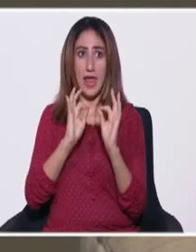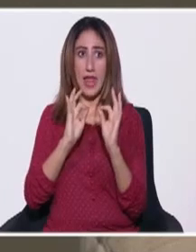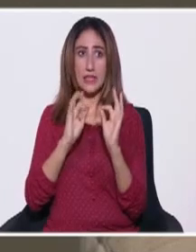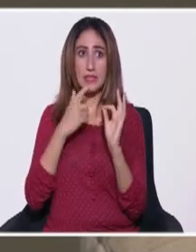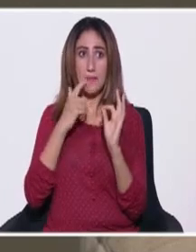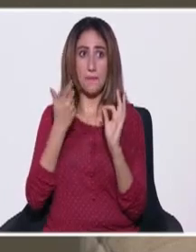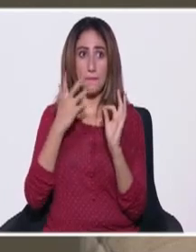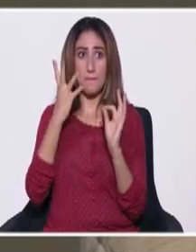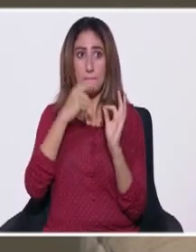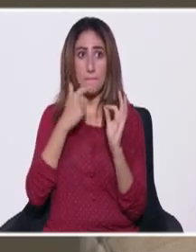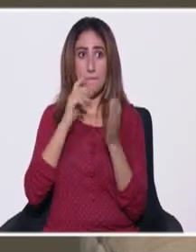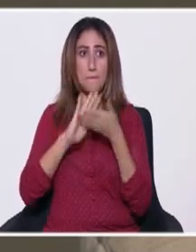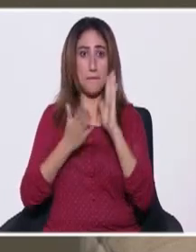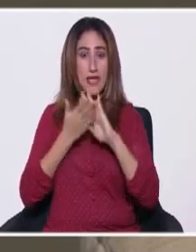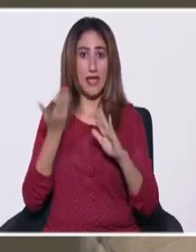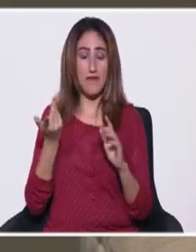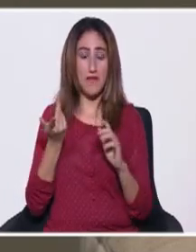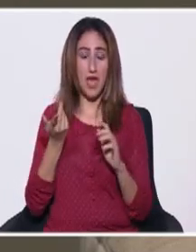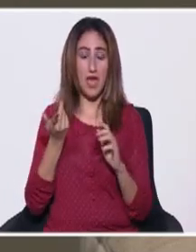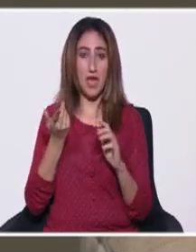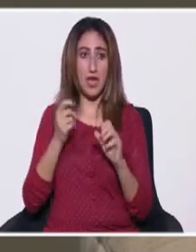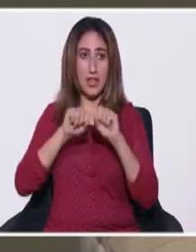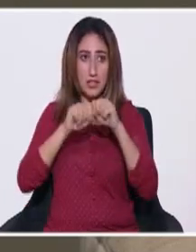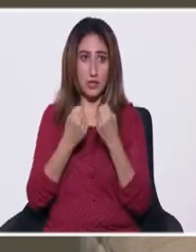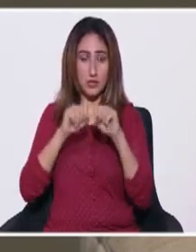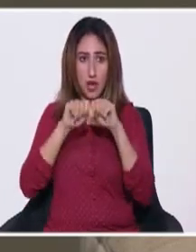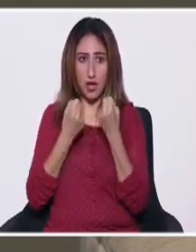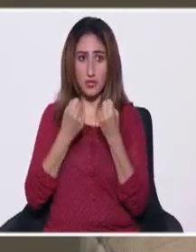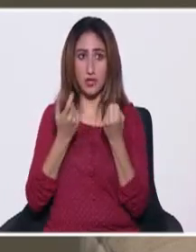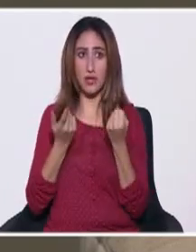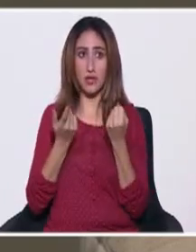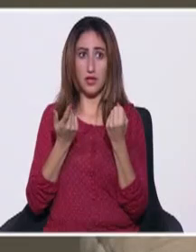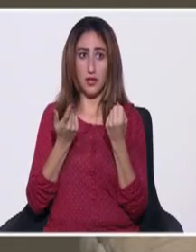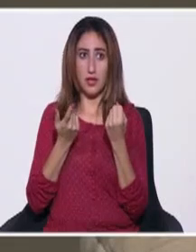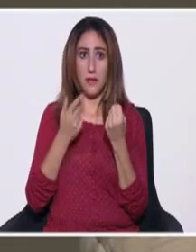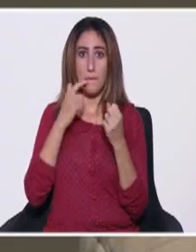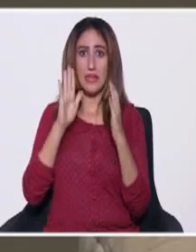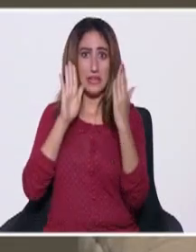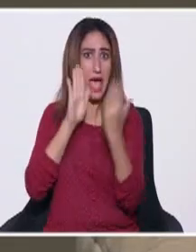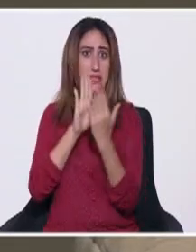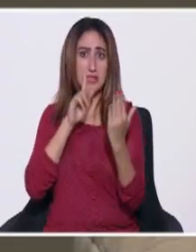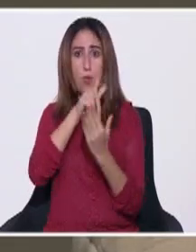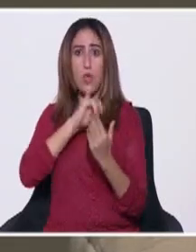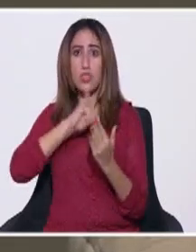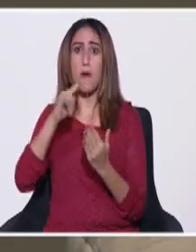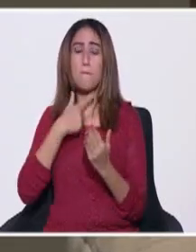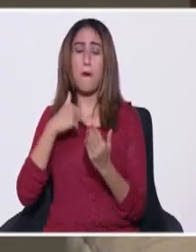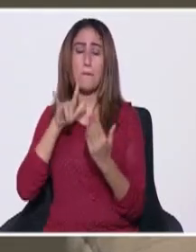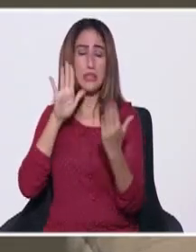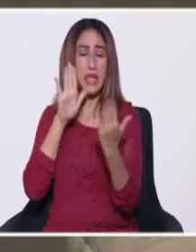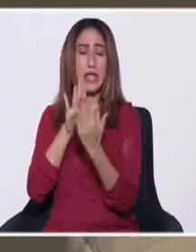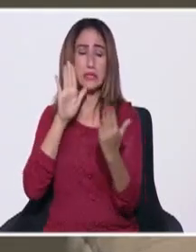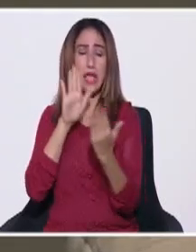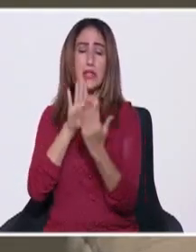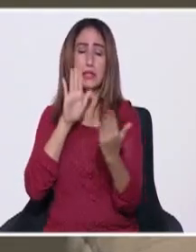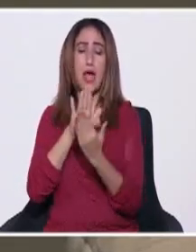تنيك تكسر، كفايه تكسير اصنام، يعني ايه كفايه تبقى تاخد العمليه تحدي في كل حاجه وتحدي الامور اسهل من كده. فانا